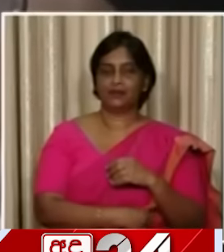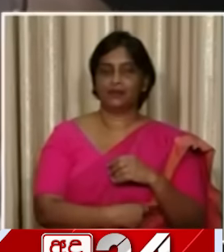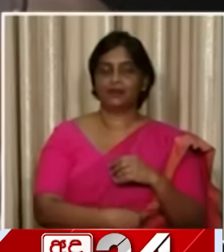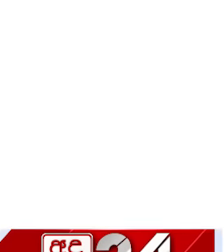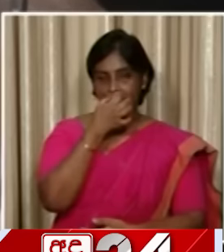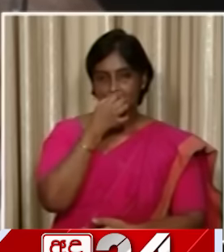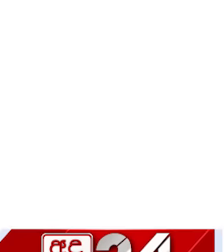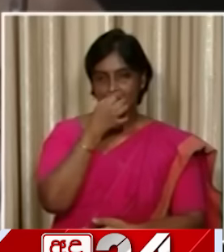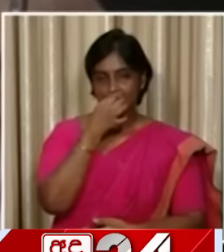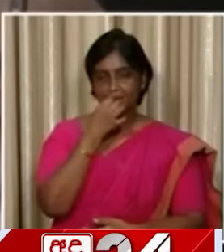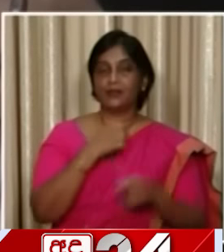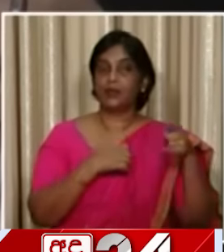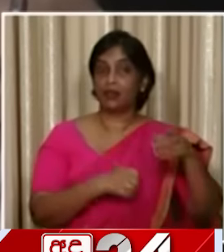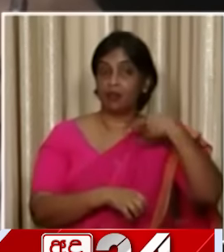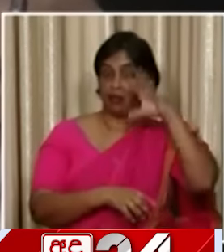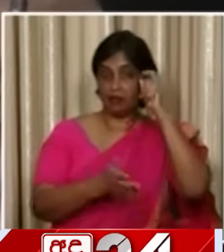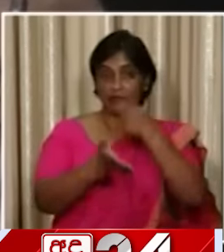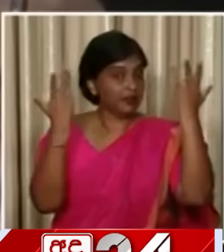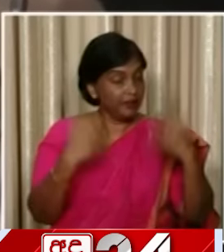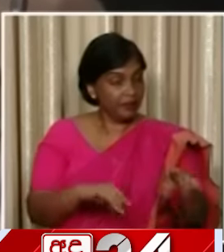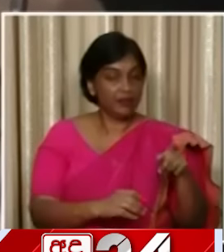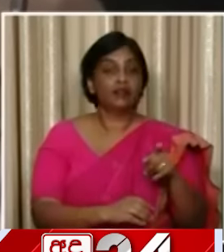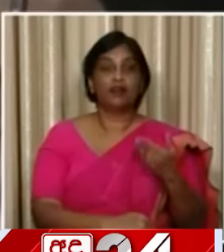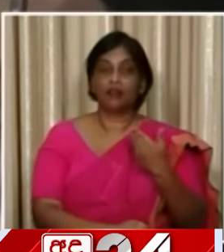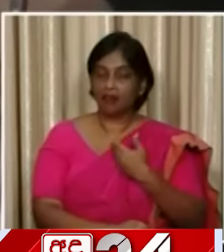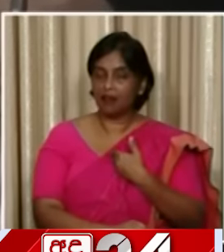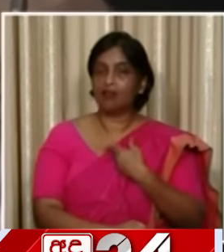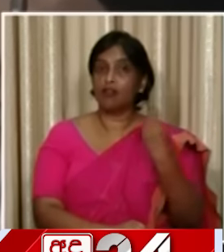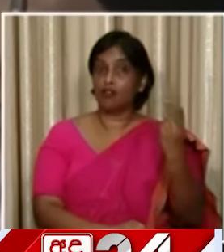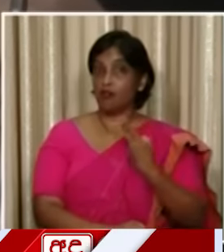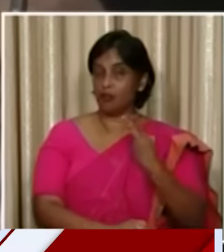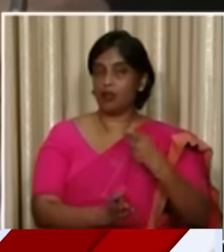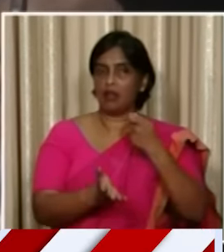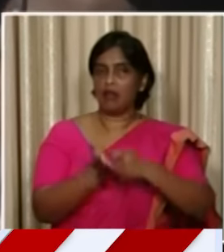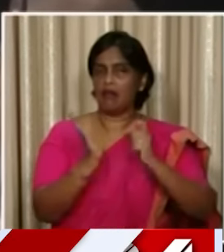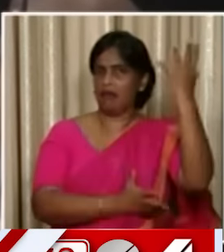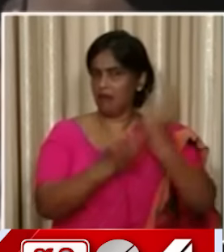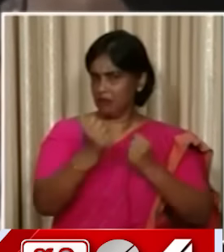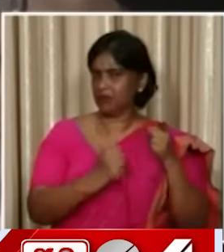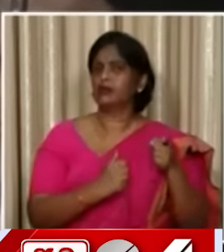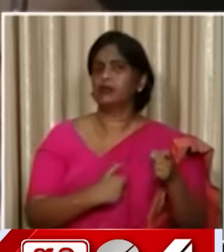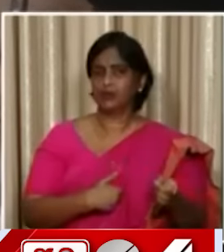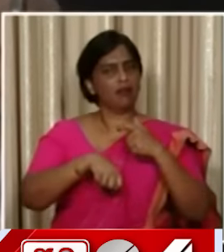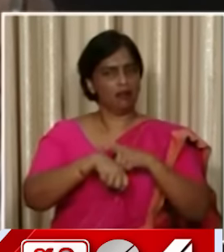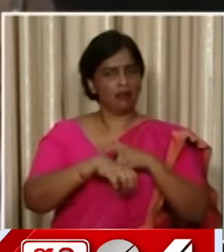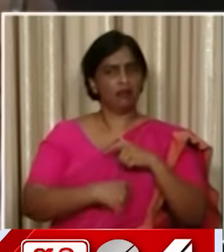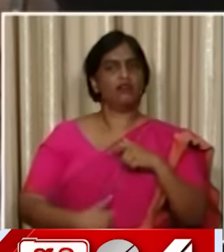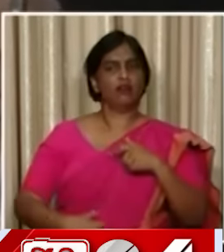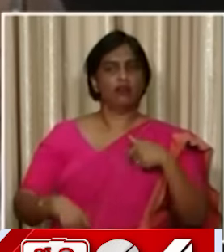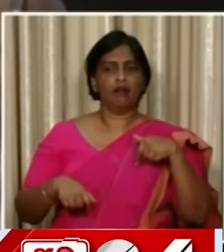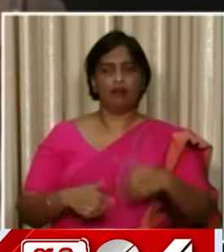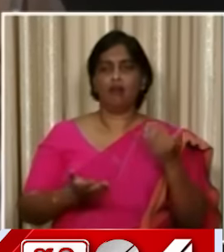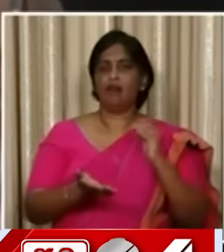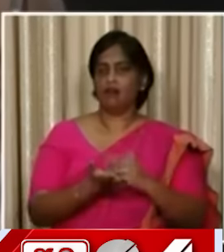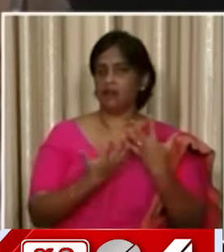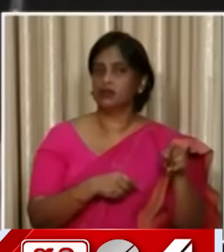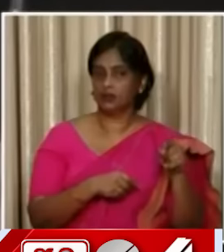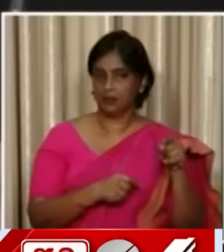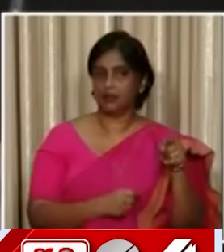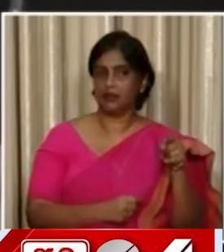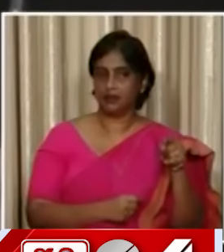කතානායකතුමනි, මේ අවබෝධය ගිවිසෙන් පසුව අපට දෝපාර්ශික විදේශ ණය ලබා ගැනීමේ අවකාශය දැන් යලිත් උදා වී